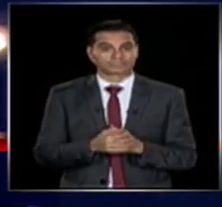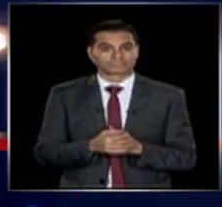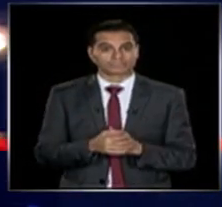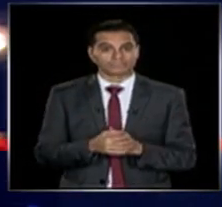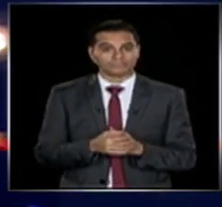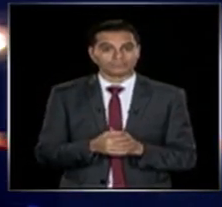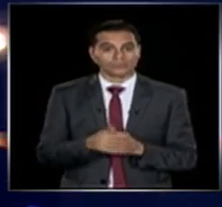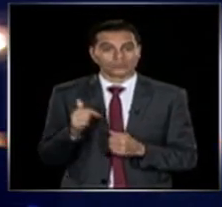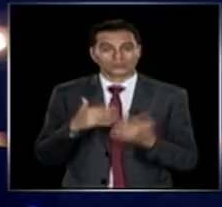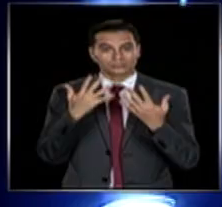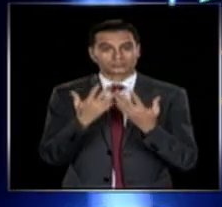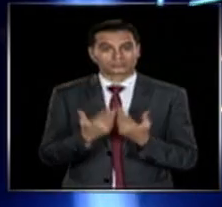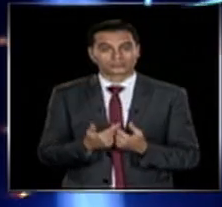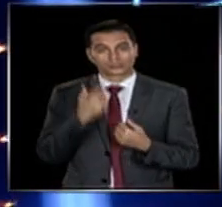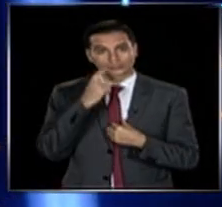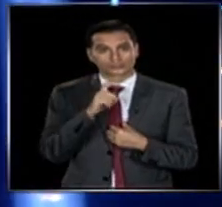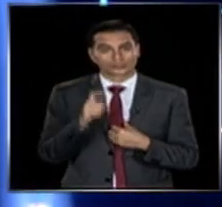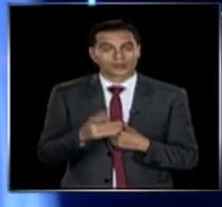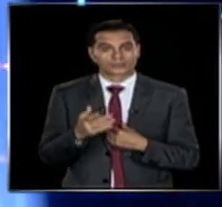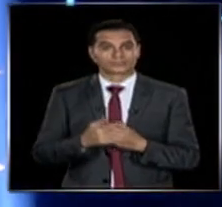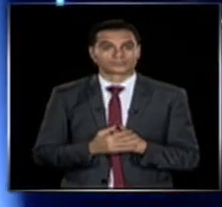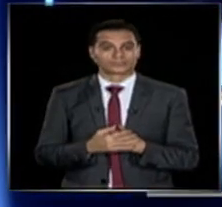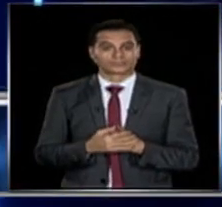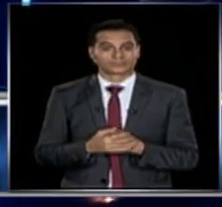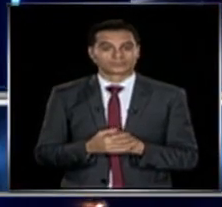ذهنية، والسؤال هو: